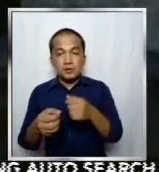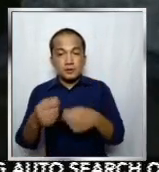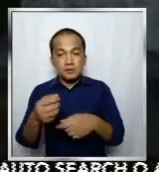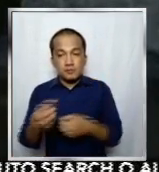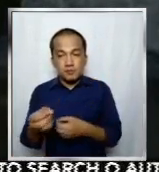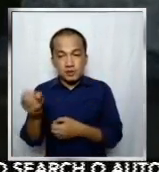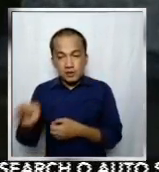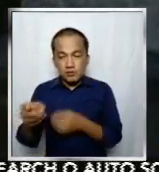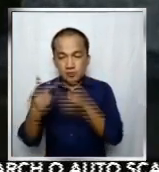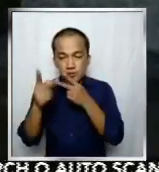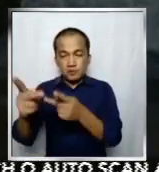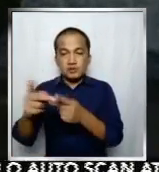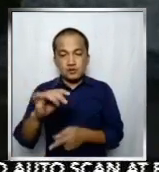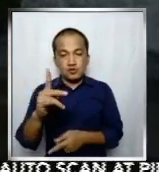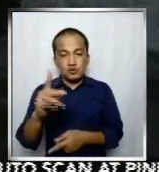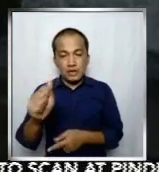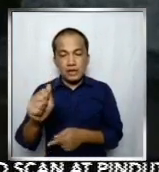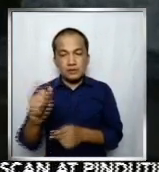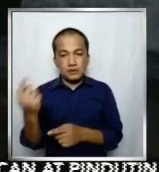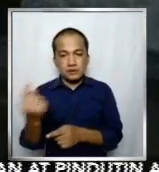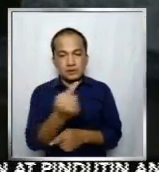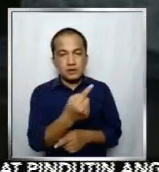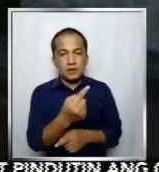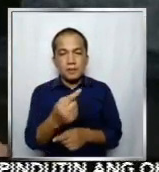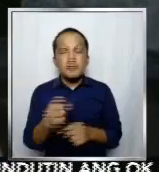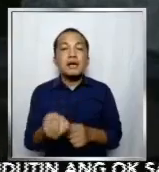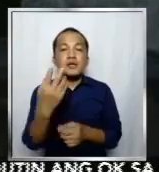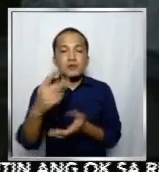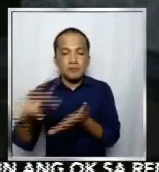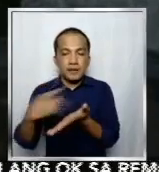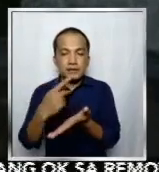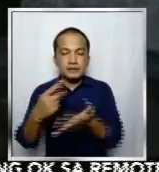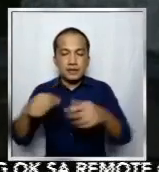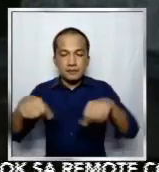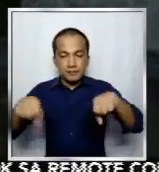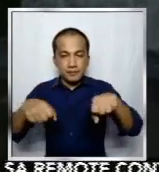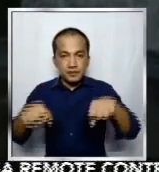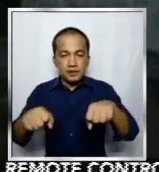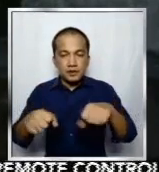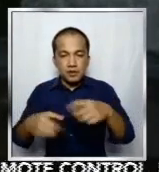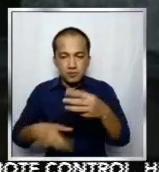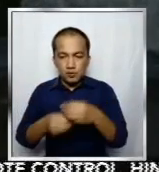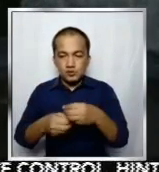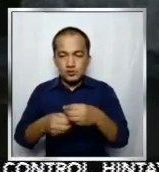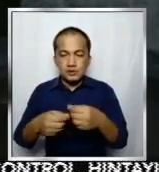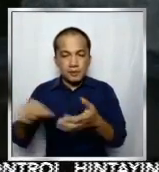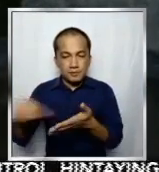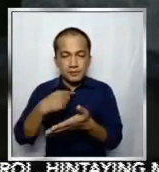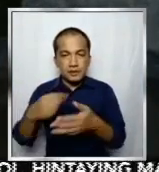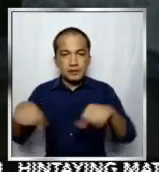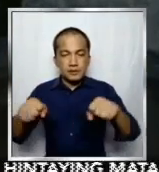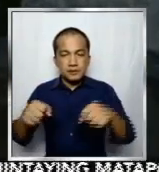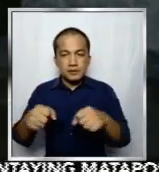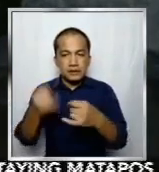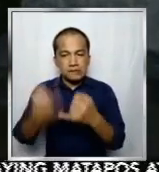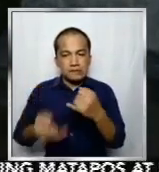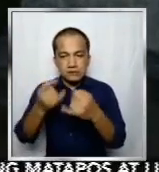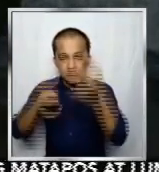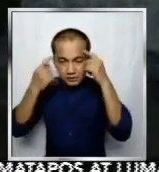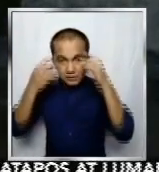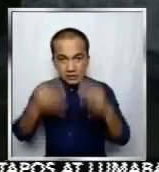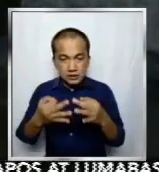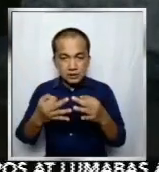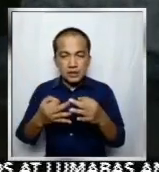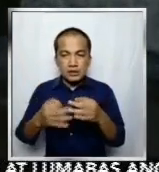magkano ba'y nararapat na singil sa pamasahe, no? Bukod dito sa pamasahe ay isinasapinal na rin yung magiging patakaran, oras na payagan na ang